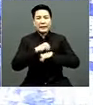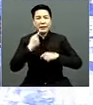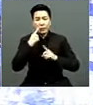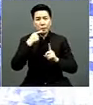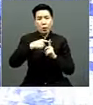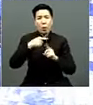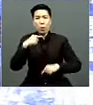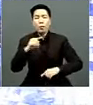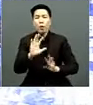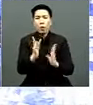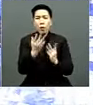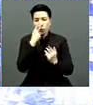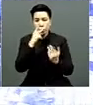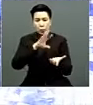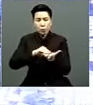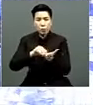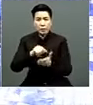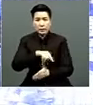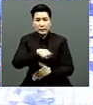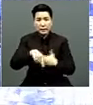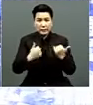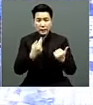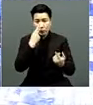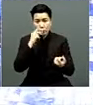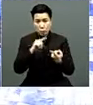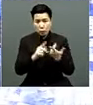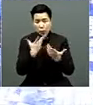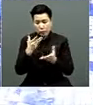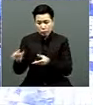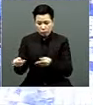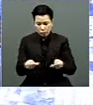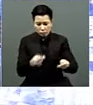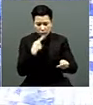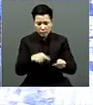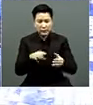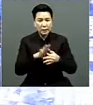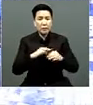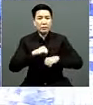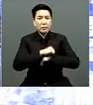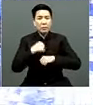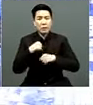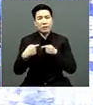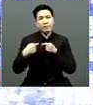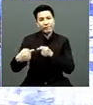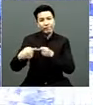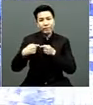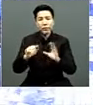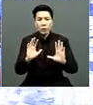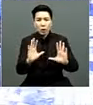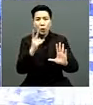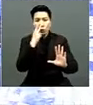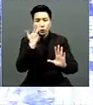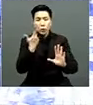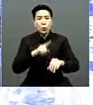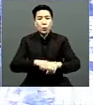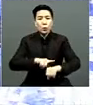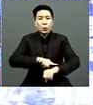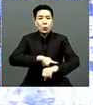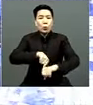บอยู่นะครับชุดข้อมูลที่เมื่อกี้นี้ส่งกันมาบอกว่ายังมีข้อถกเถียงกันอยู่นะครับกับช่วงของเวล